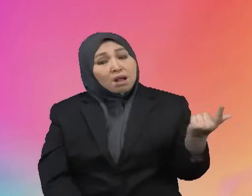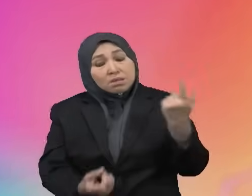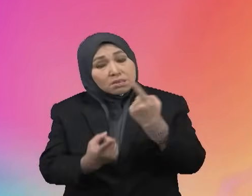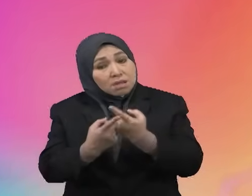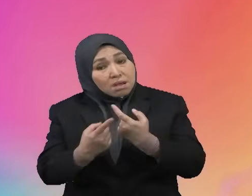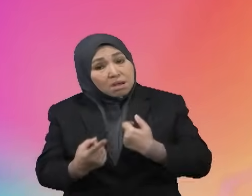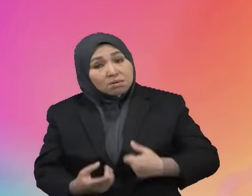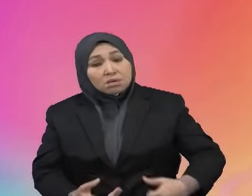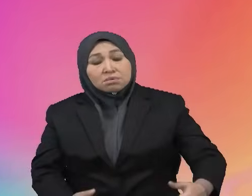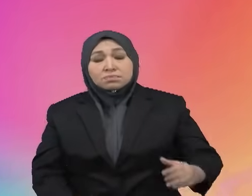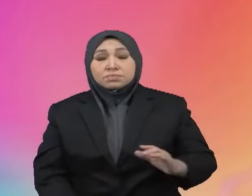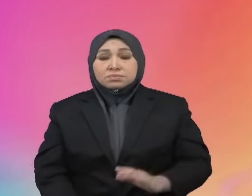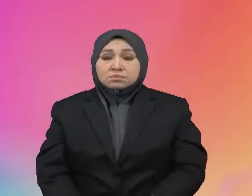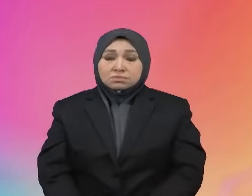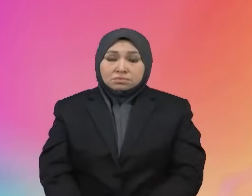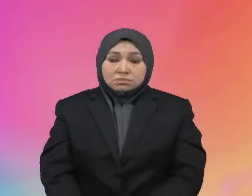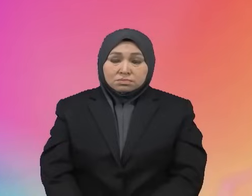وأخي